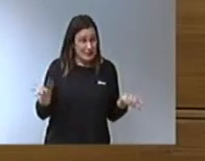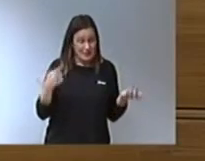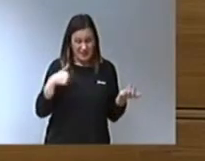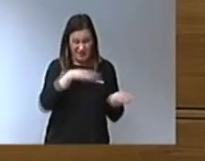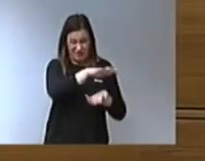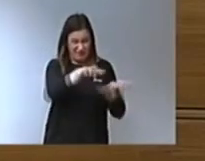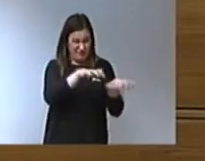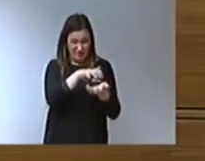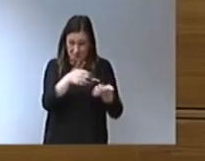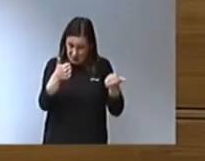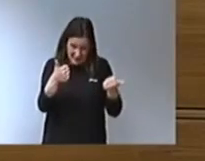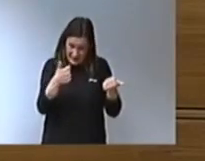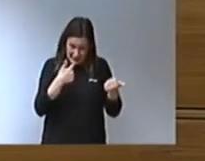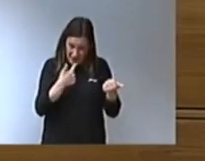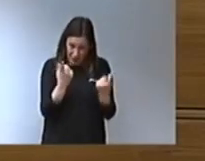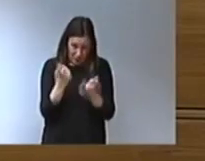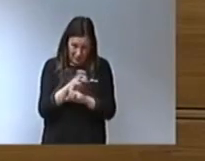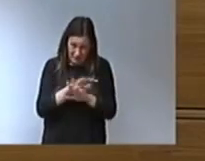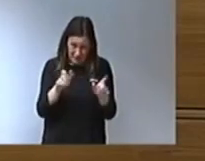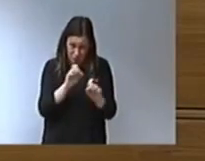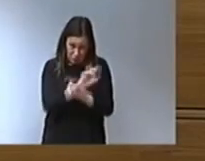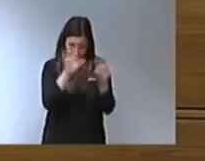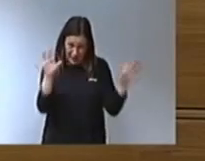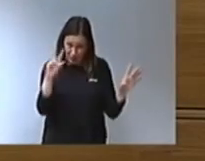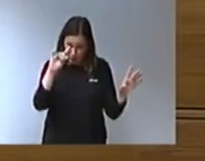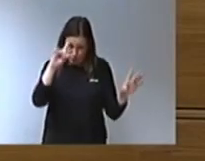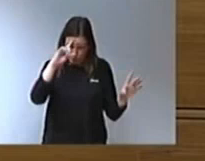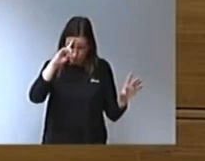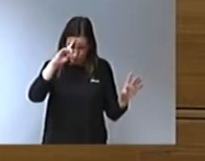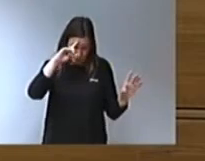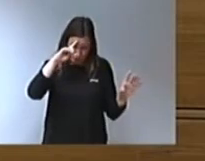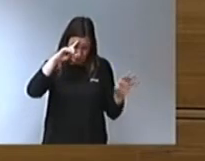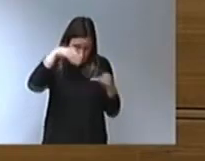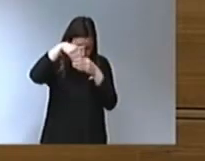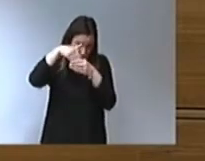tot això poc més hi ha que dir, perquè com bé dic, la ignorància